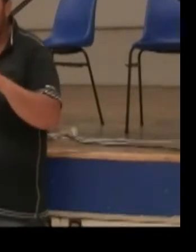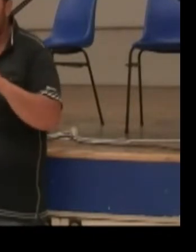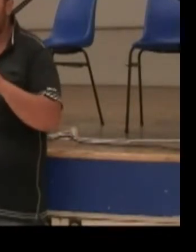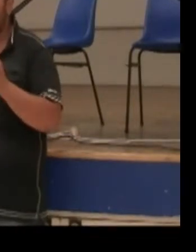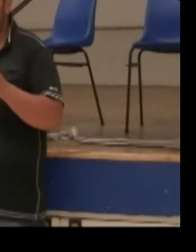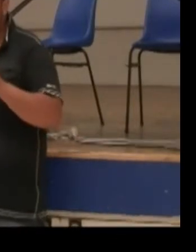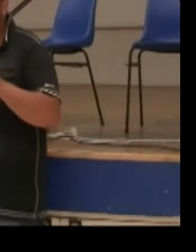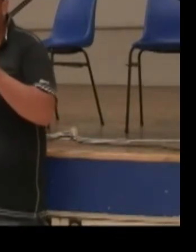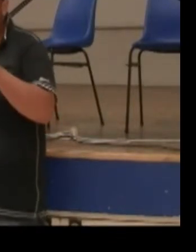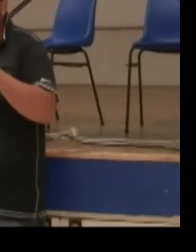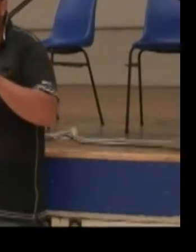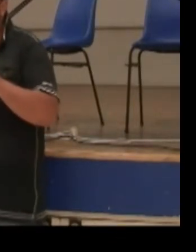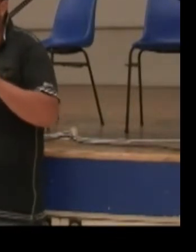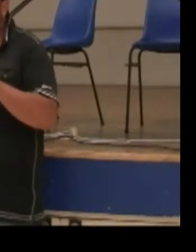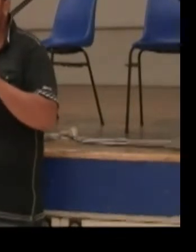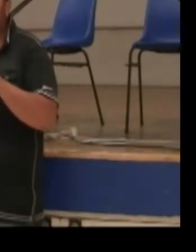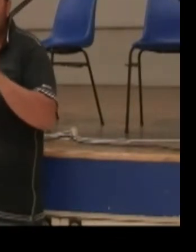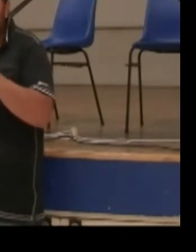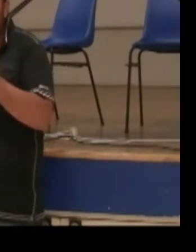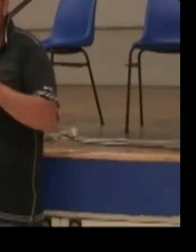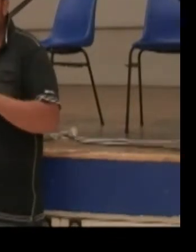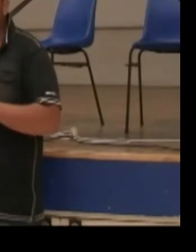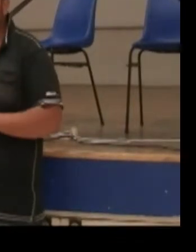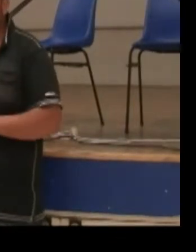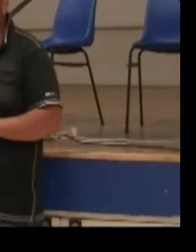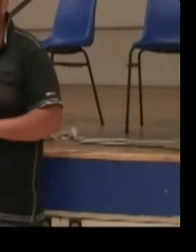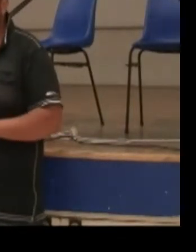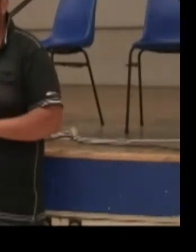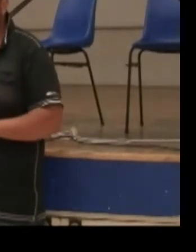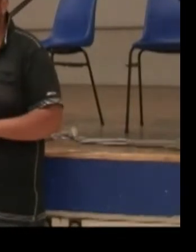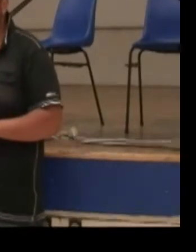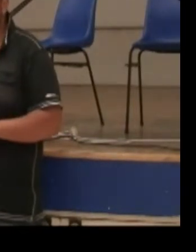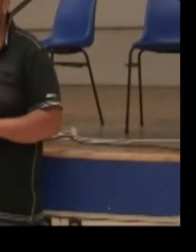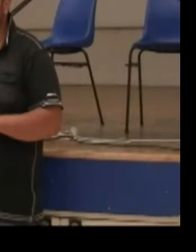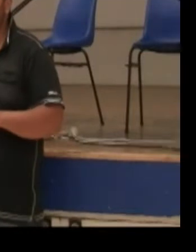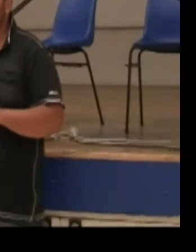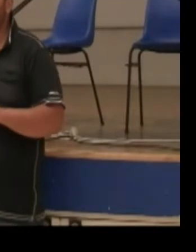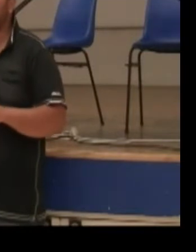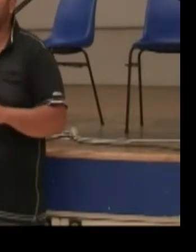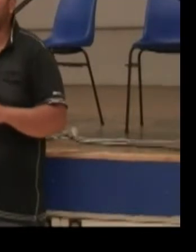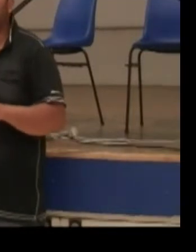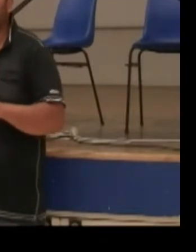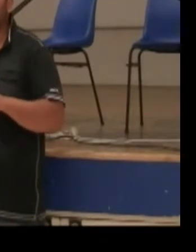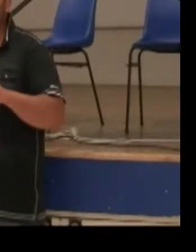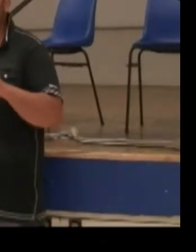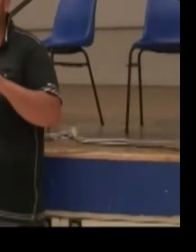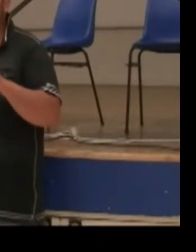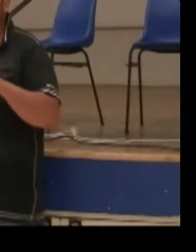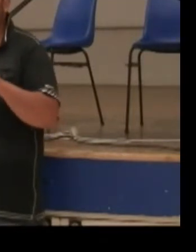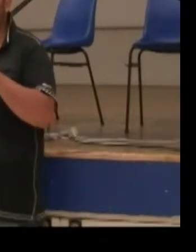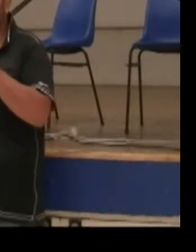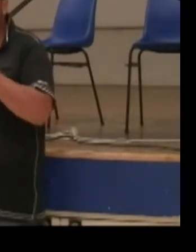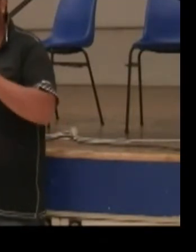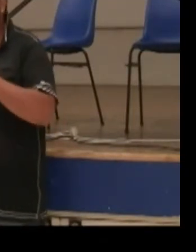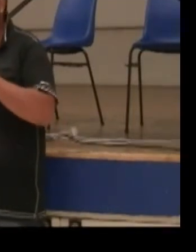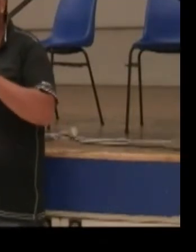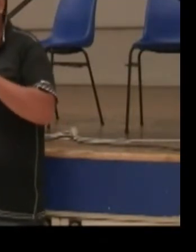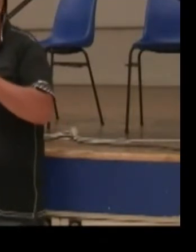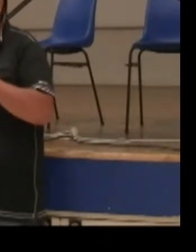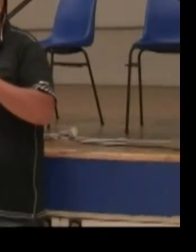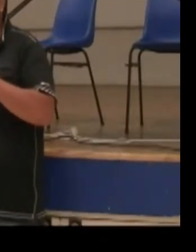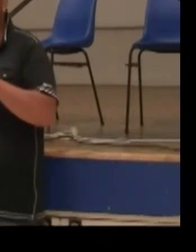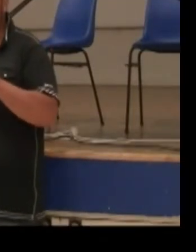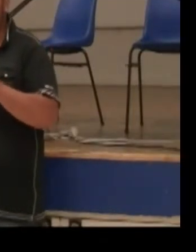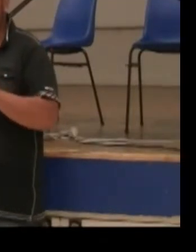Ne répétez pas les mots qu'utilisent les sorciers. » Les sorciers utilisent des mots. Qu'est-ce qu'ils font les sorciers? Ils travestissent la vérité.